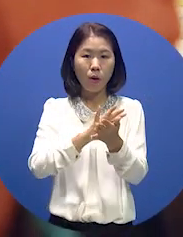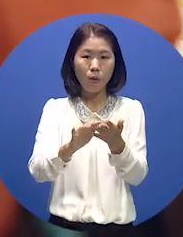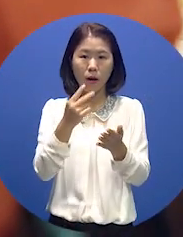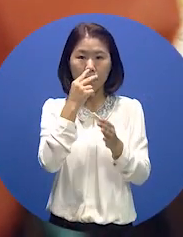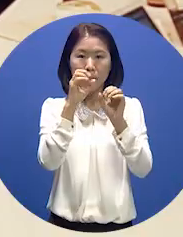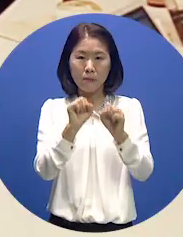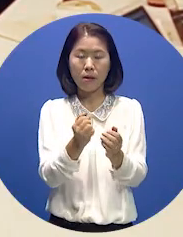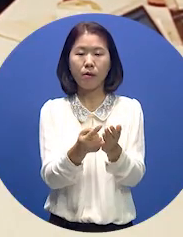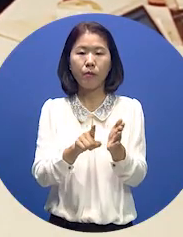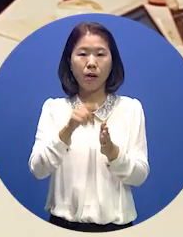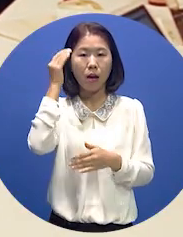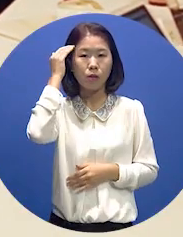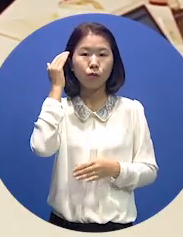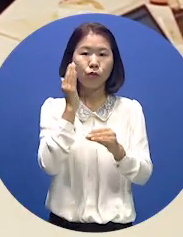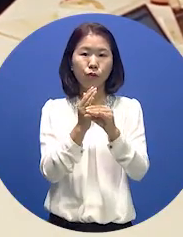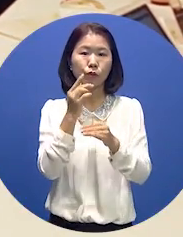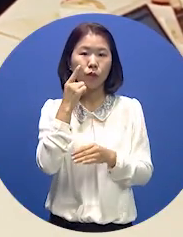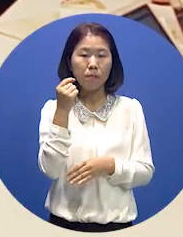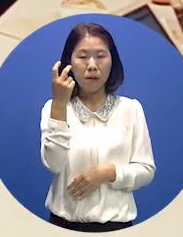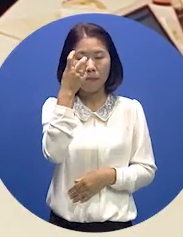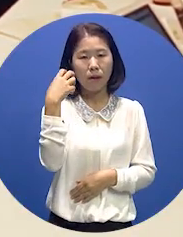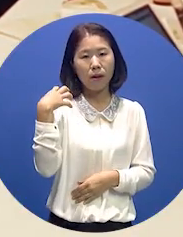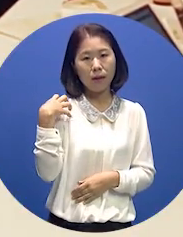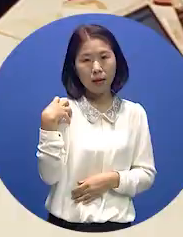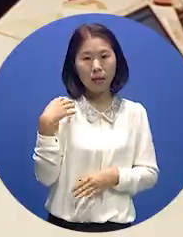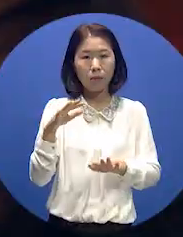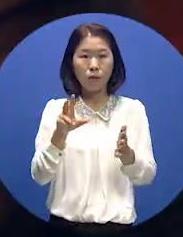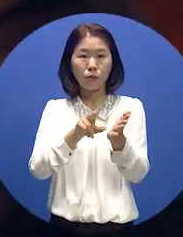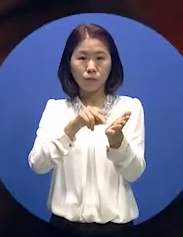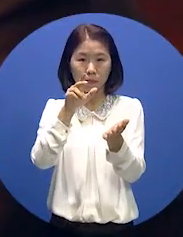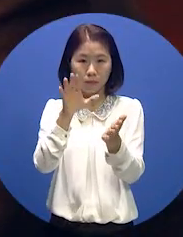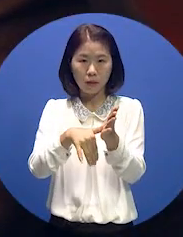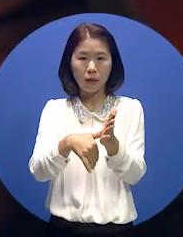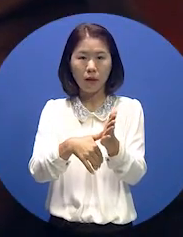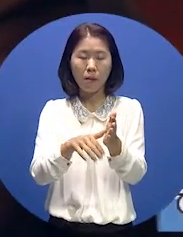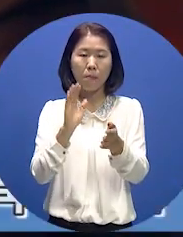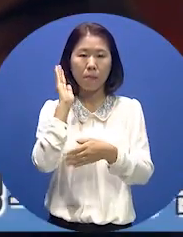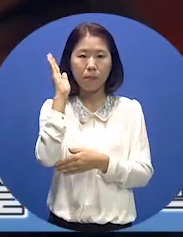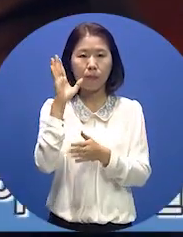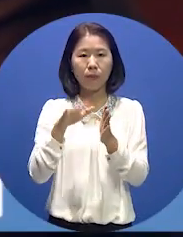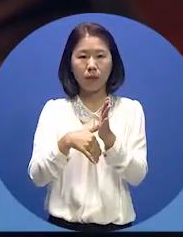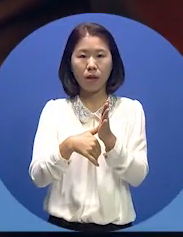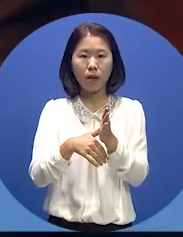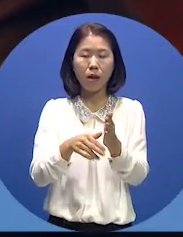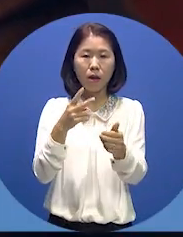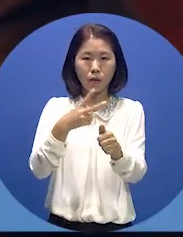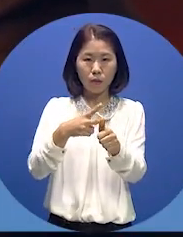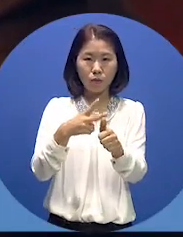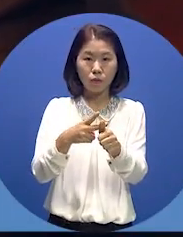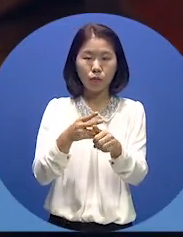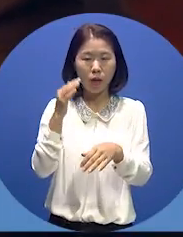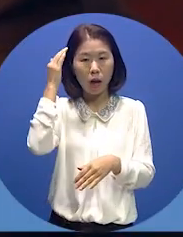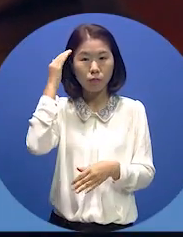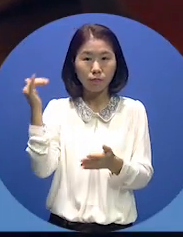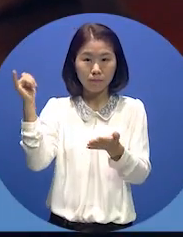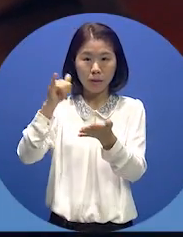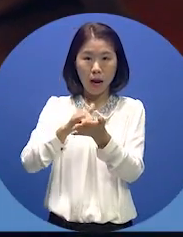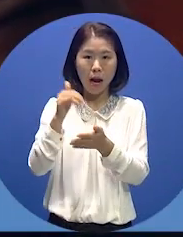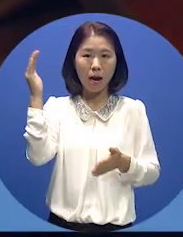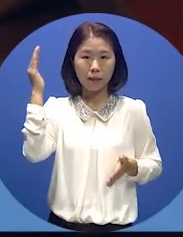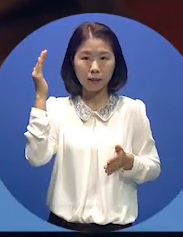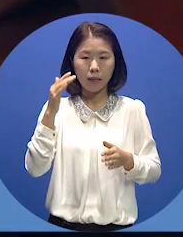아시아 평화와 공존을 위한 한중일의 역할이라는 주제로 열린 이번 포럼은 한중일 학계 교수와